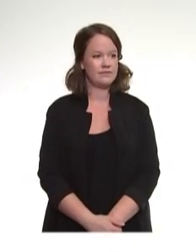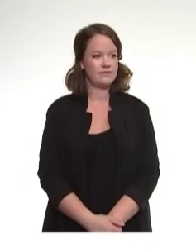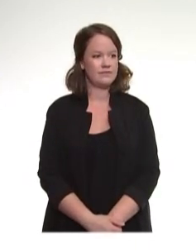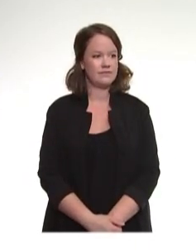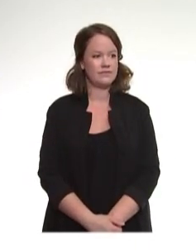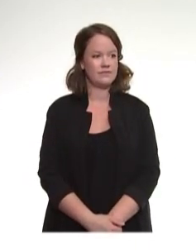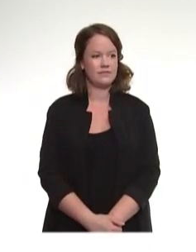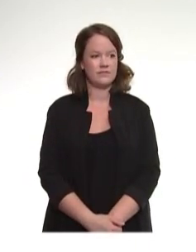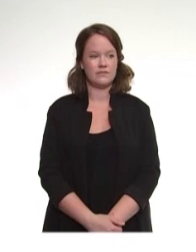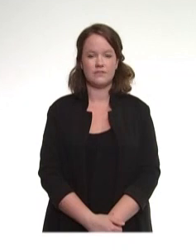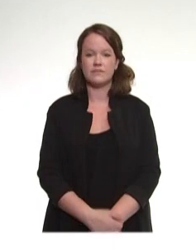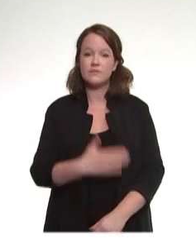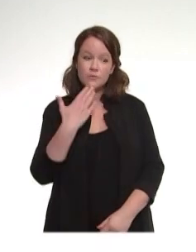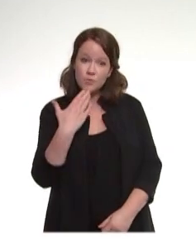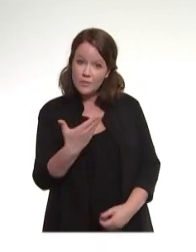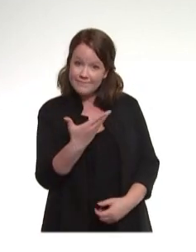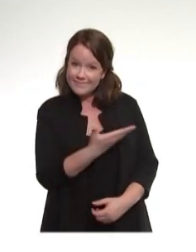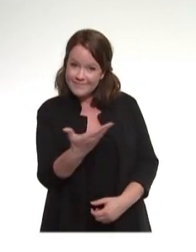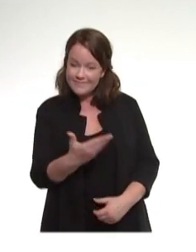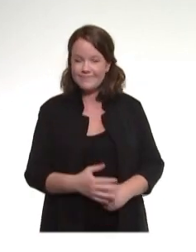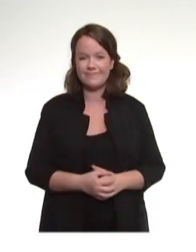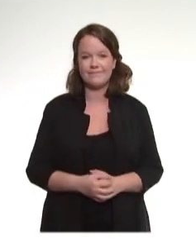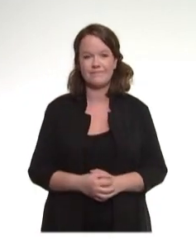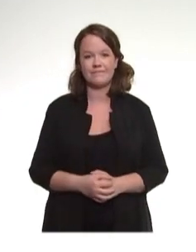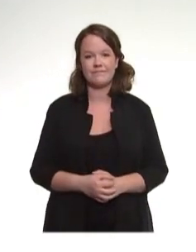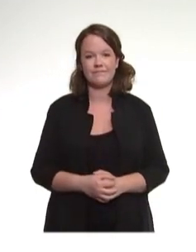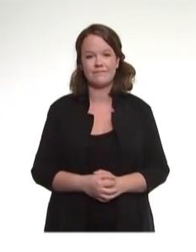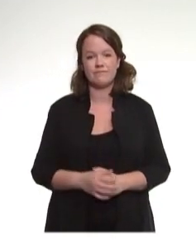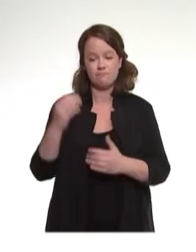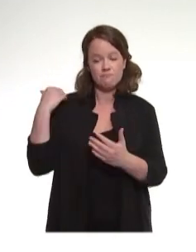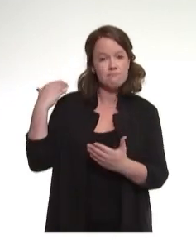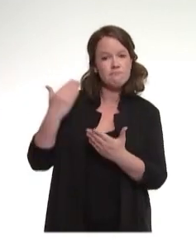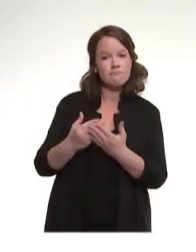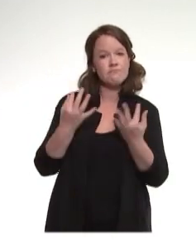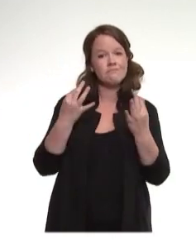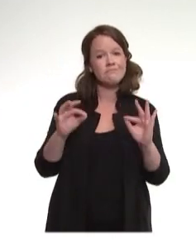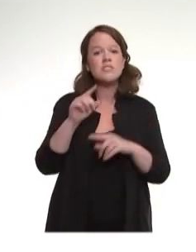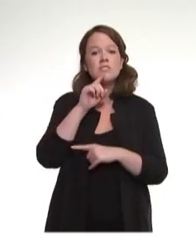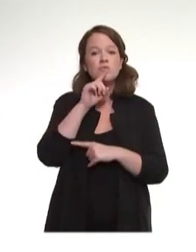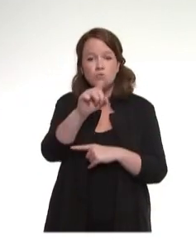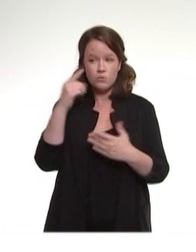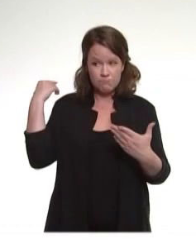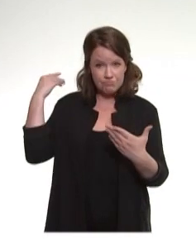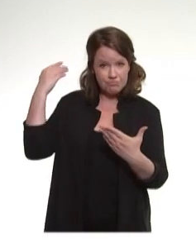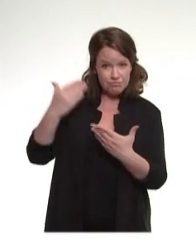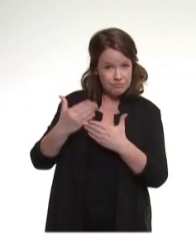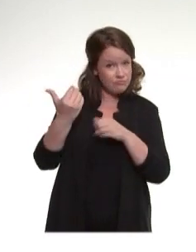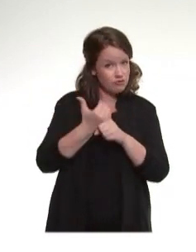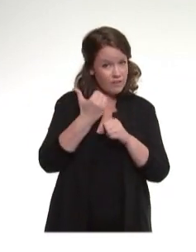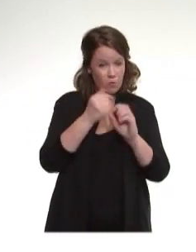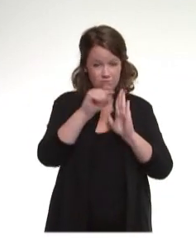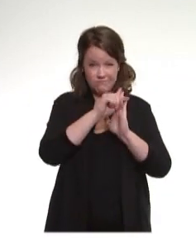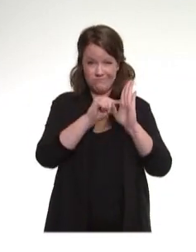bonsoir messieurs les ministres cela fait plus d'une dizaine de jours maintenant qu'il y a des nouvelles mesures restrictives à aix